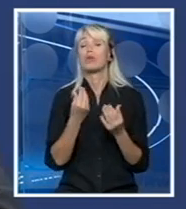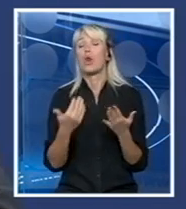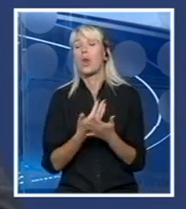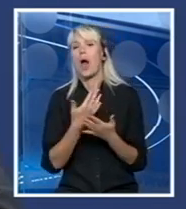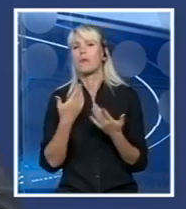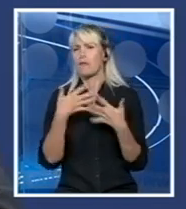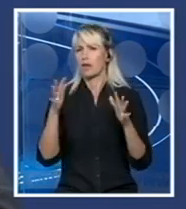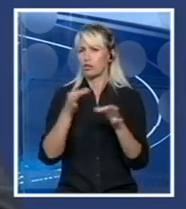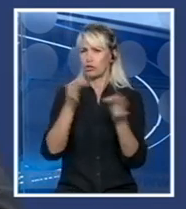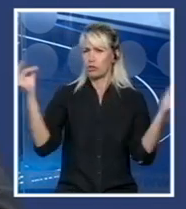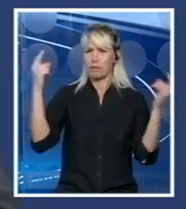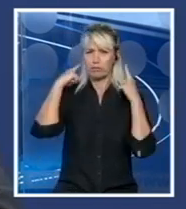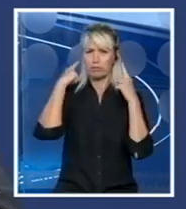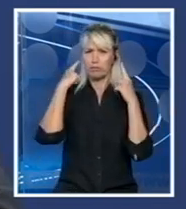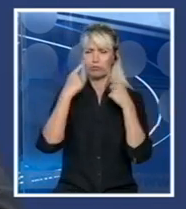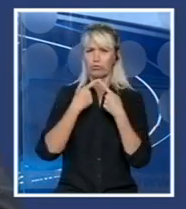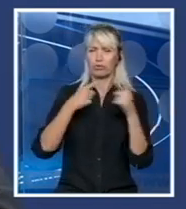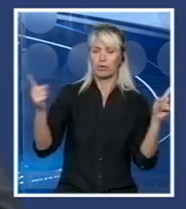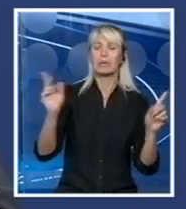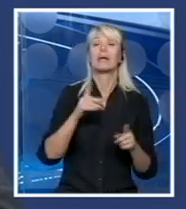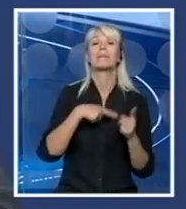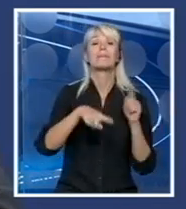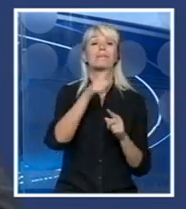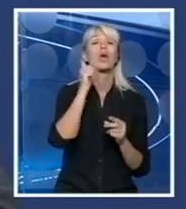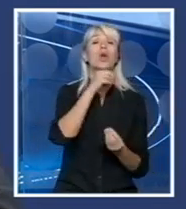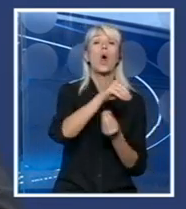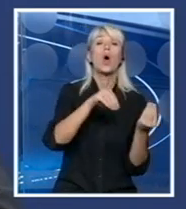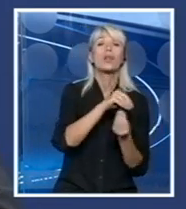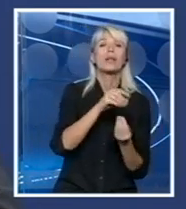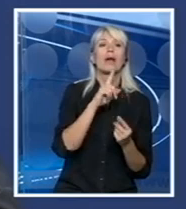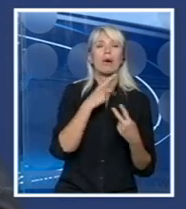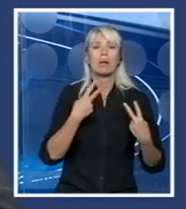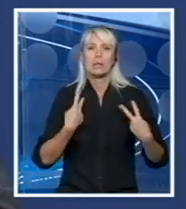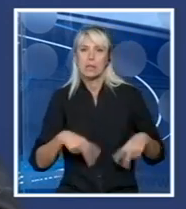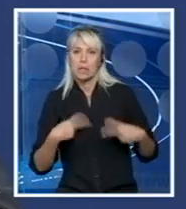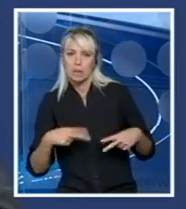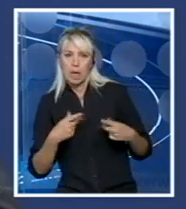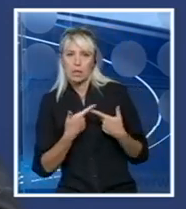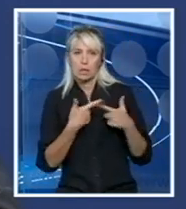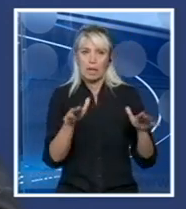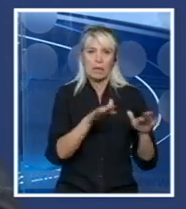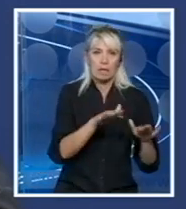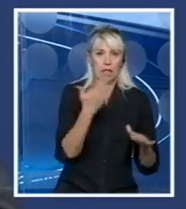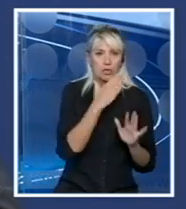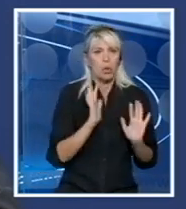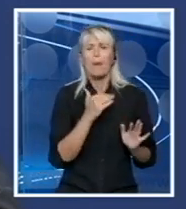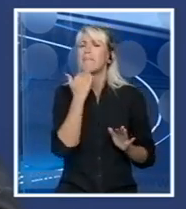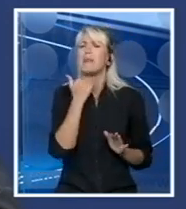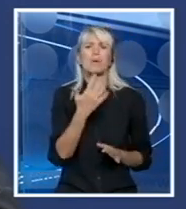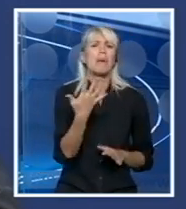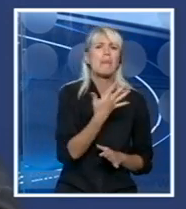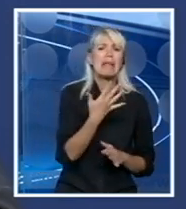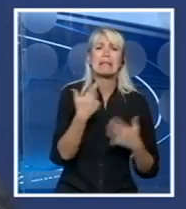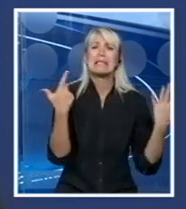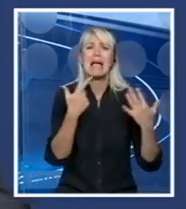čulo, imamo i priliku da roditeljima koji imaju objektivne strahove da decu puste u školu, da li je to 5., 7. razred, bilo koji,